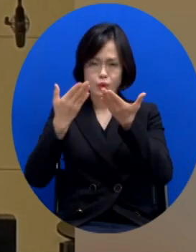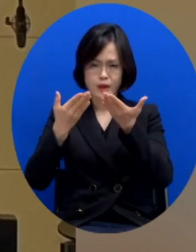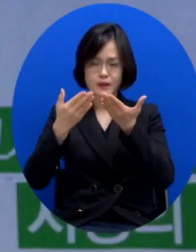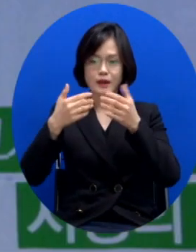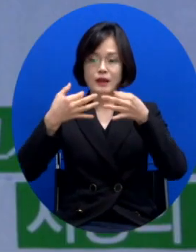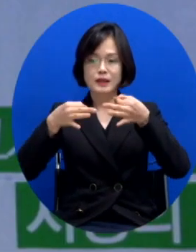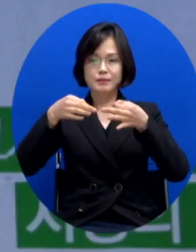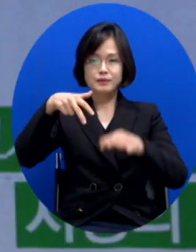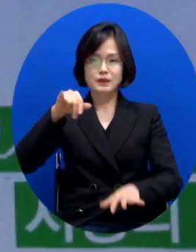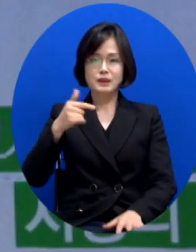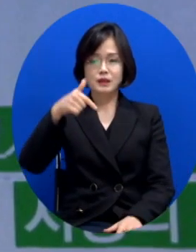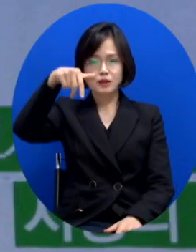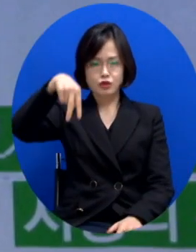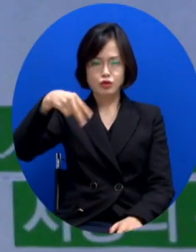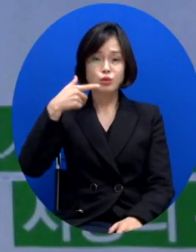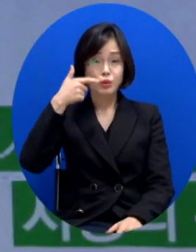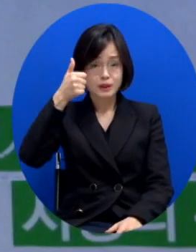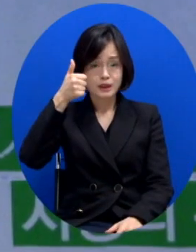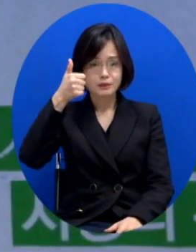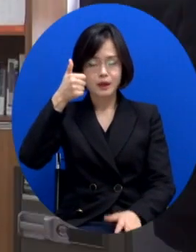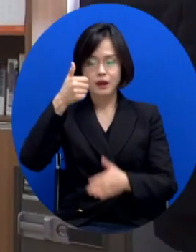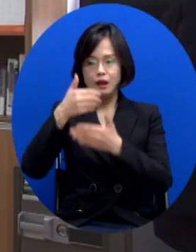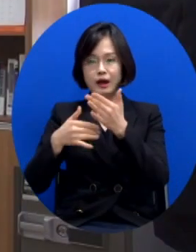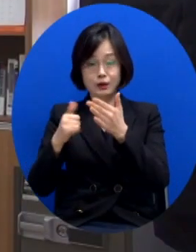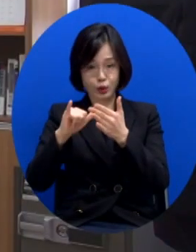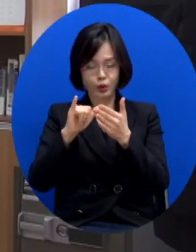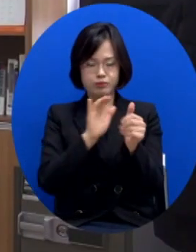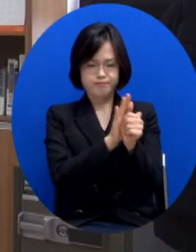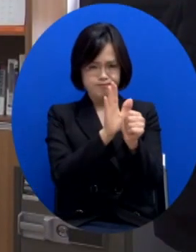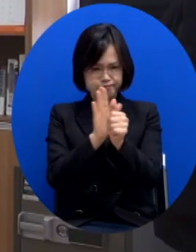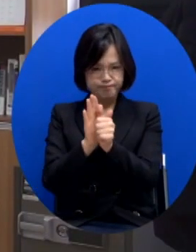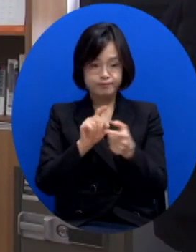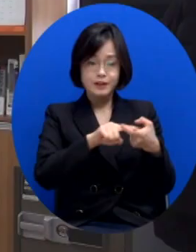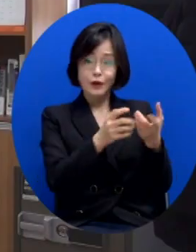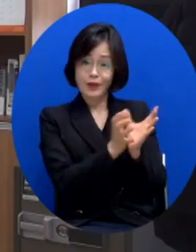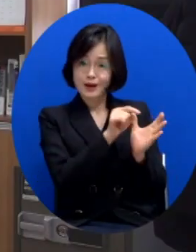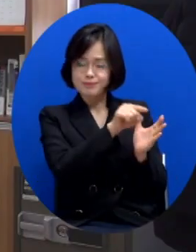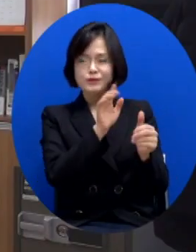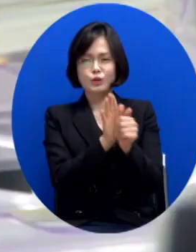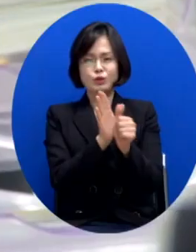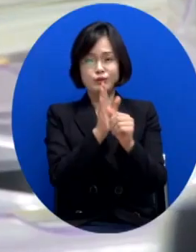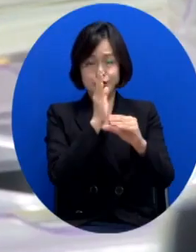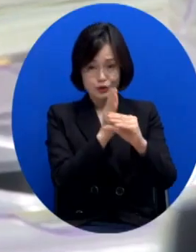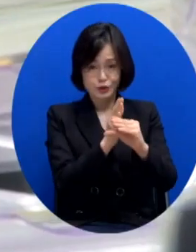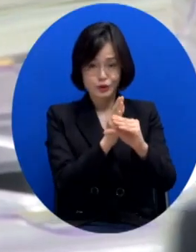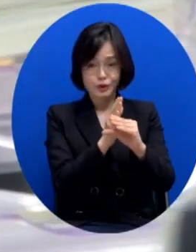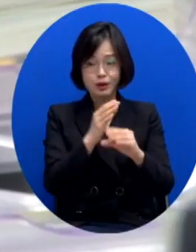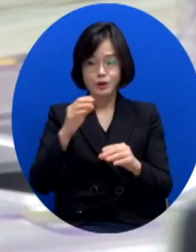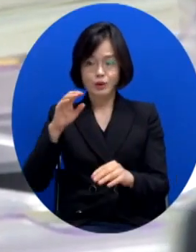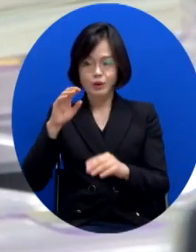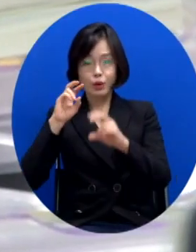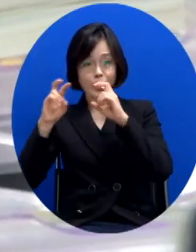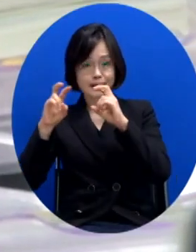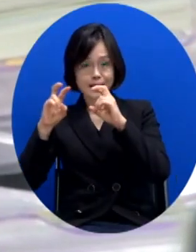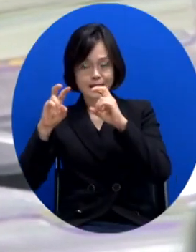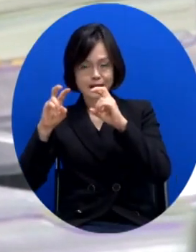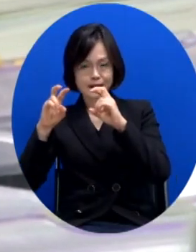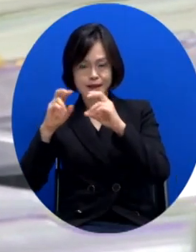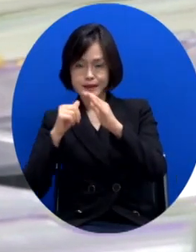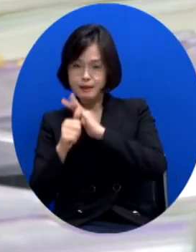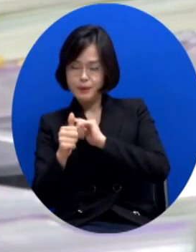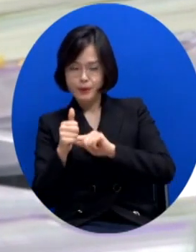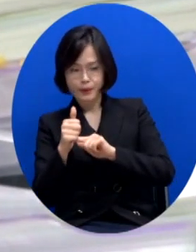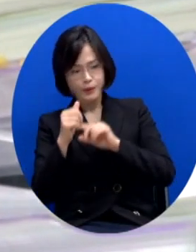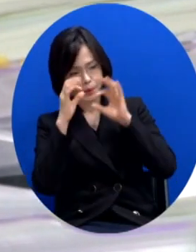가족들을 정기적으로 후원해온 기독교 천사운동연합. 남몰래 어려운 이웃을 도와왔던 동강그린모터스 최호 대표는